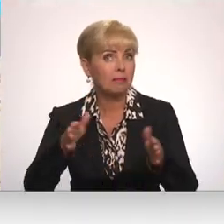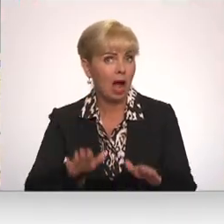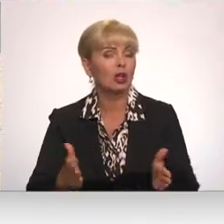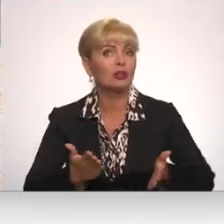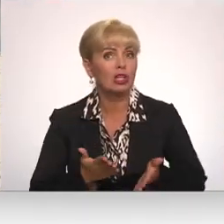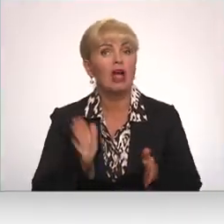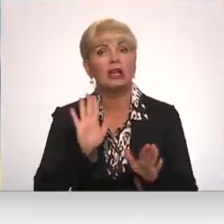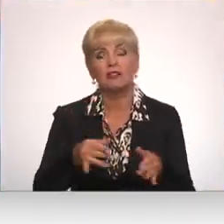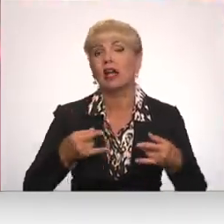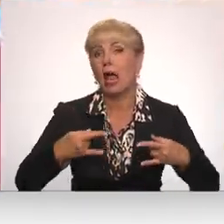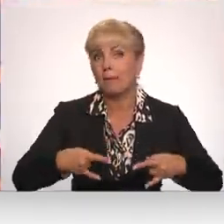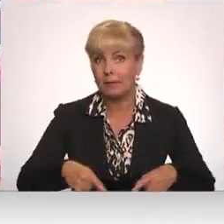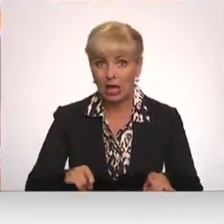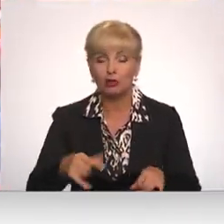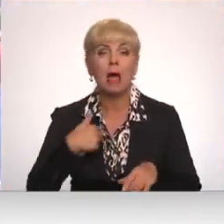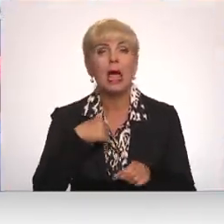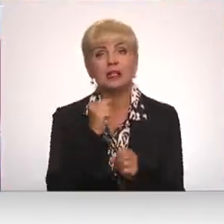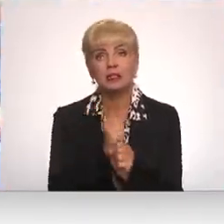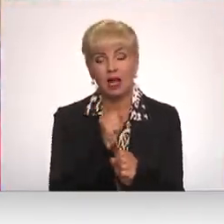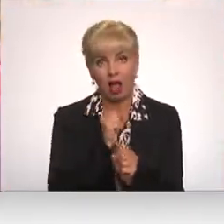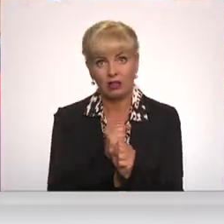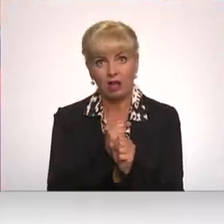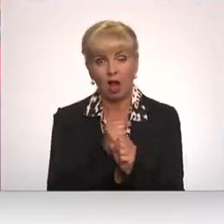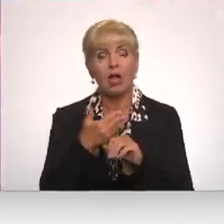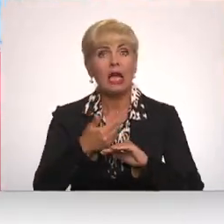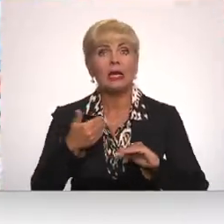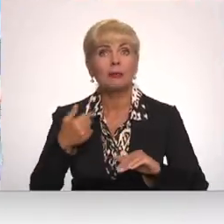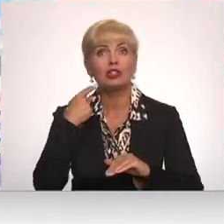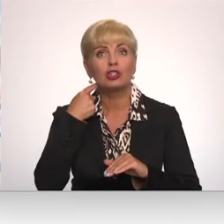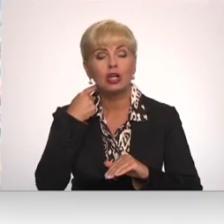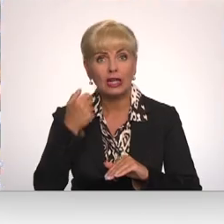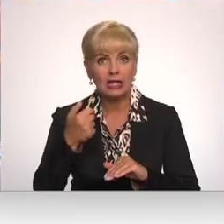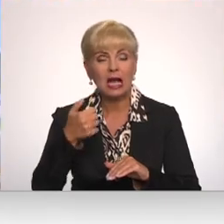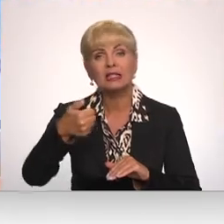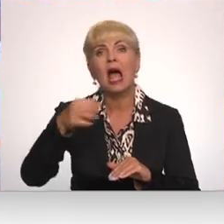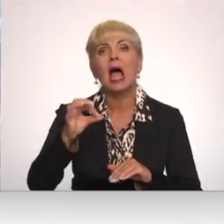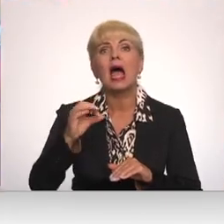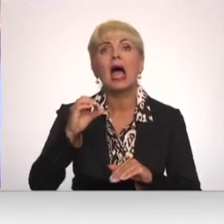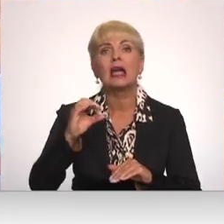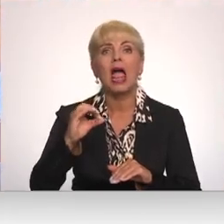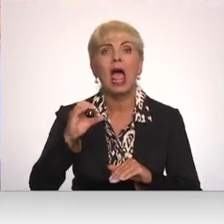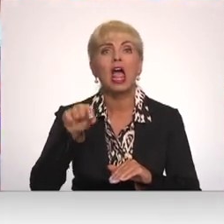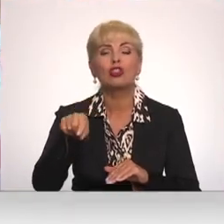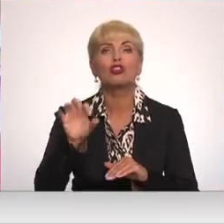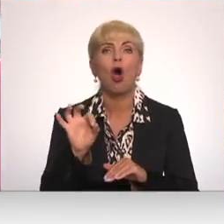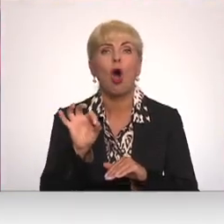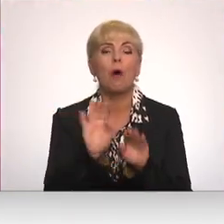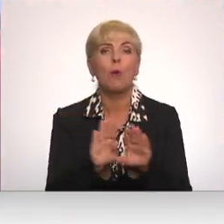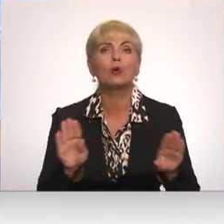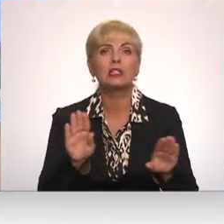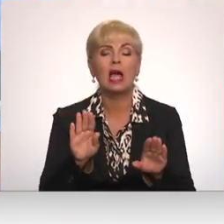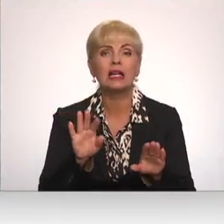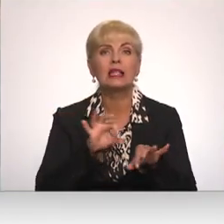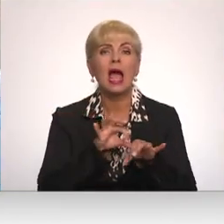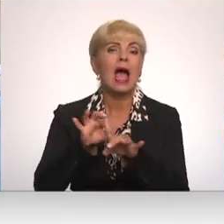varēju piedzimt. Es strādāju iepriekš Rīgas geto muzejā kā gids, un man pašai šīs tēmas ir